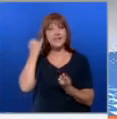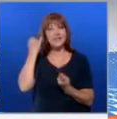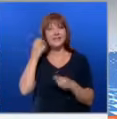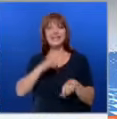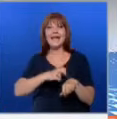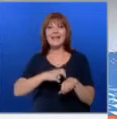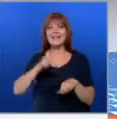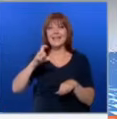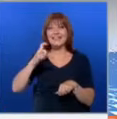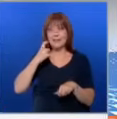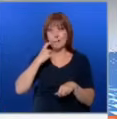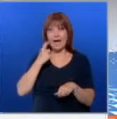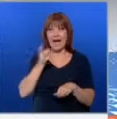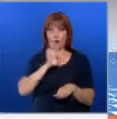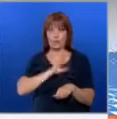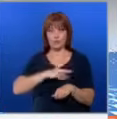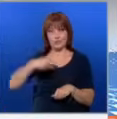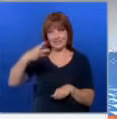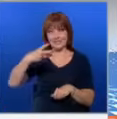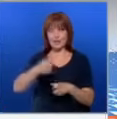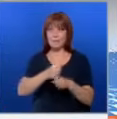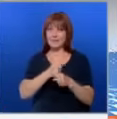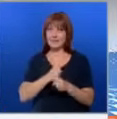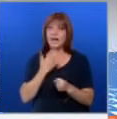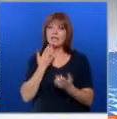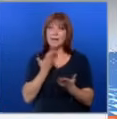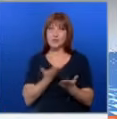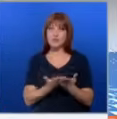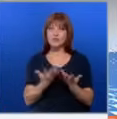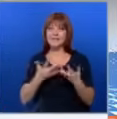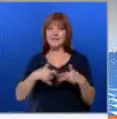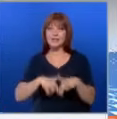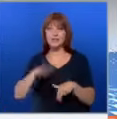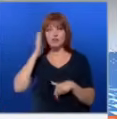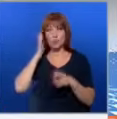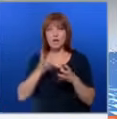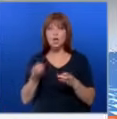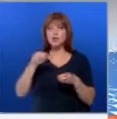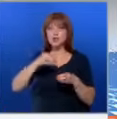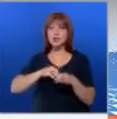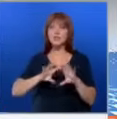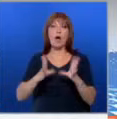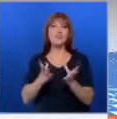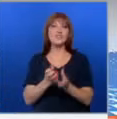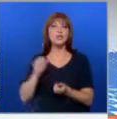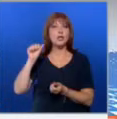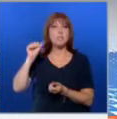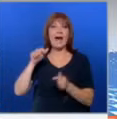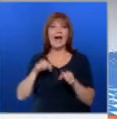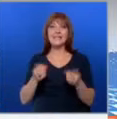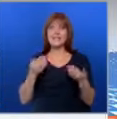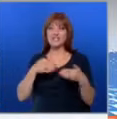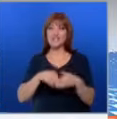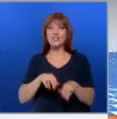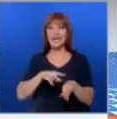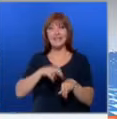ДСБ. Ако получат третия мандат, да предложат техническо правителство с участието на всички партии. А тази вечер Да,